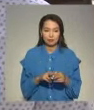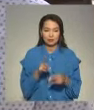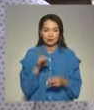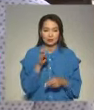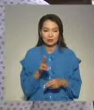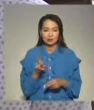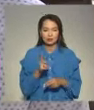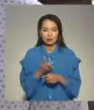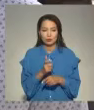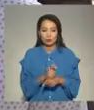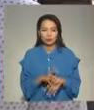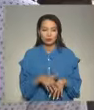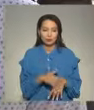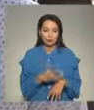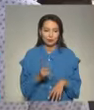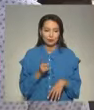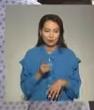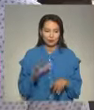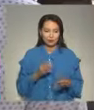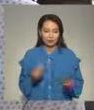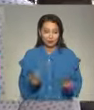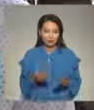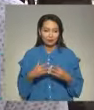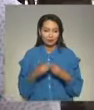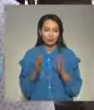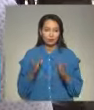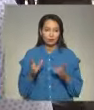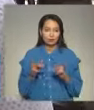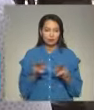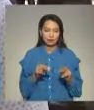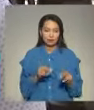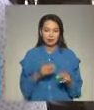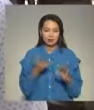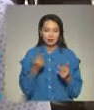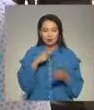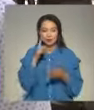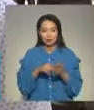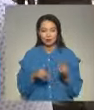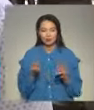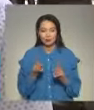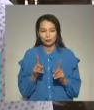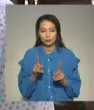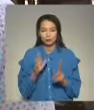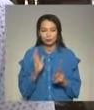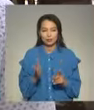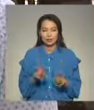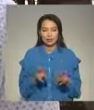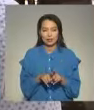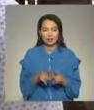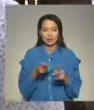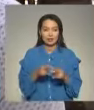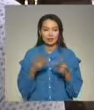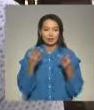мы очень долгую жизнь проживем вместе, будем счастливы. Да, я тоже верю, то, что как бы этот день